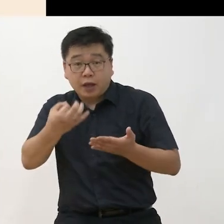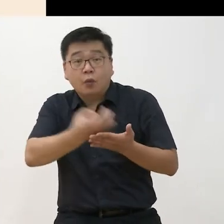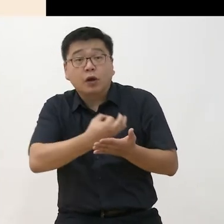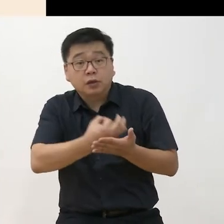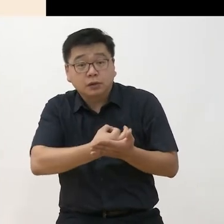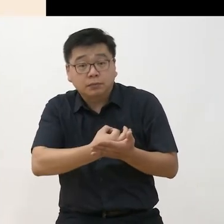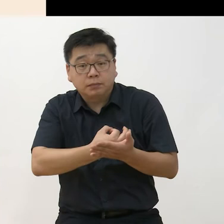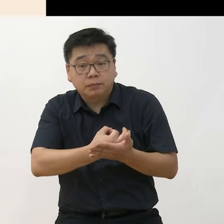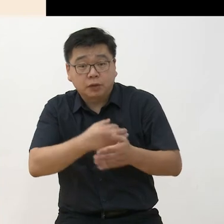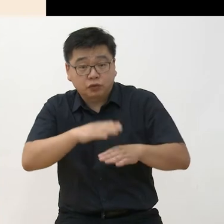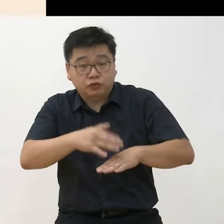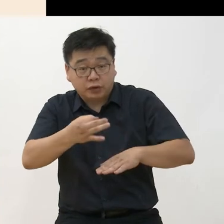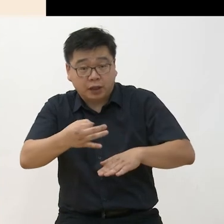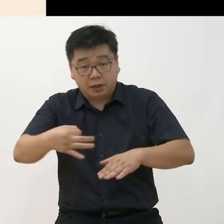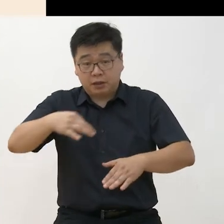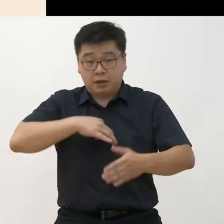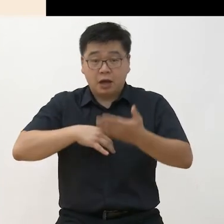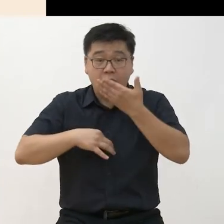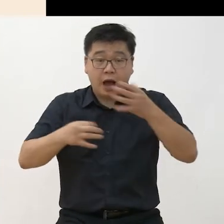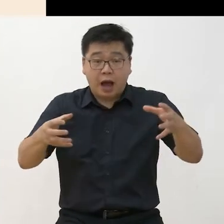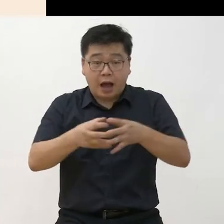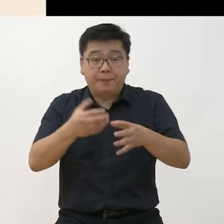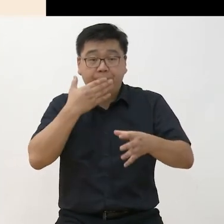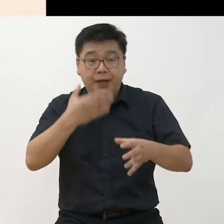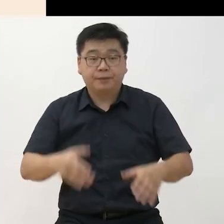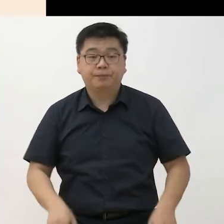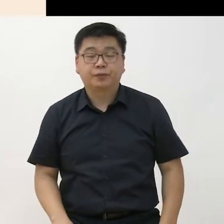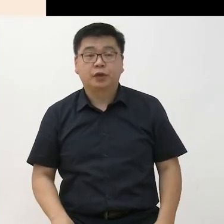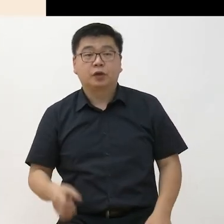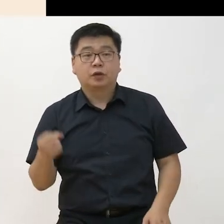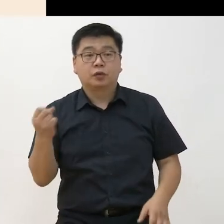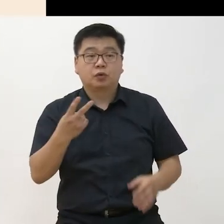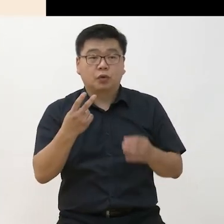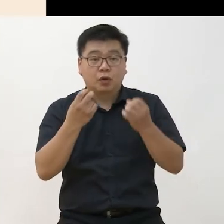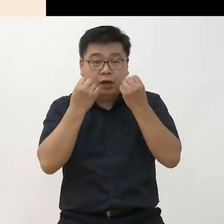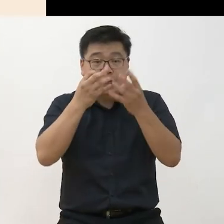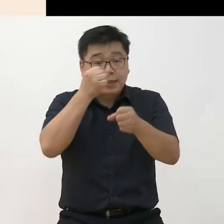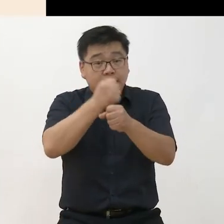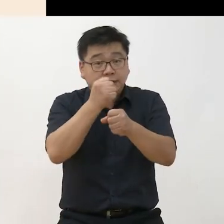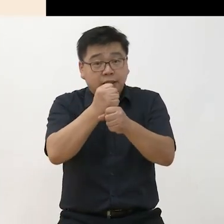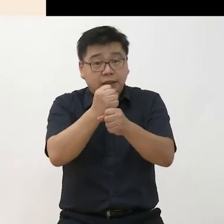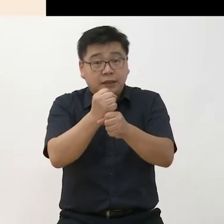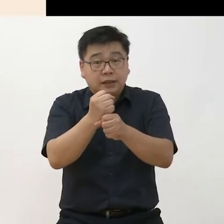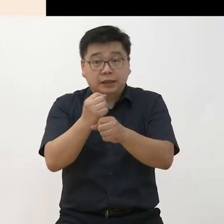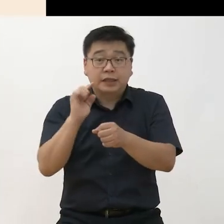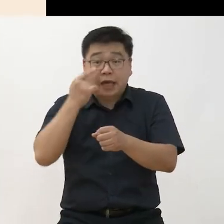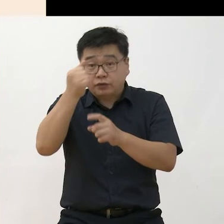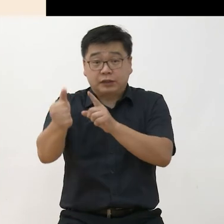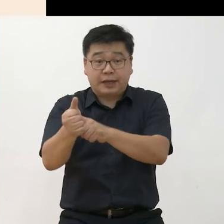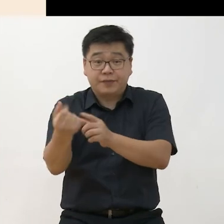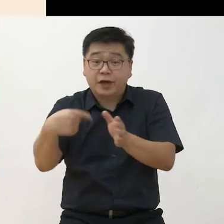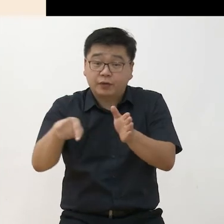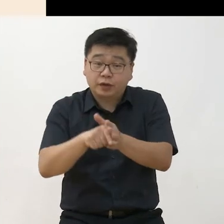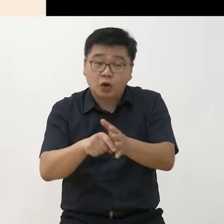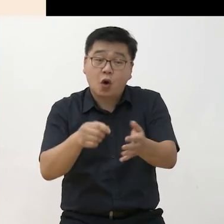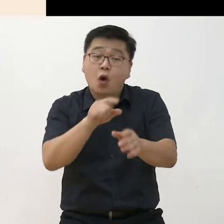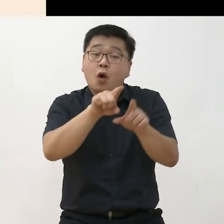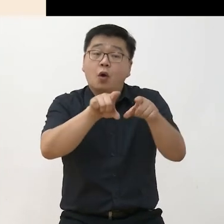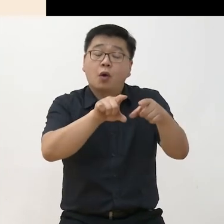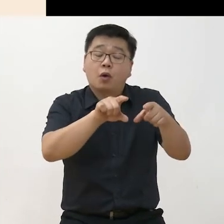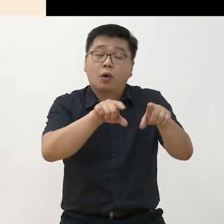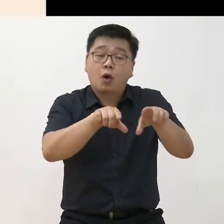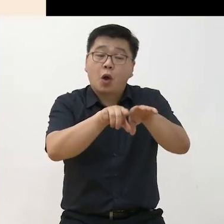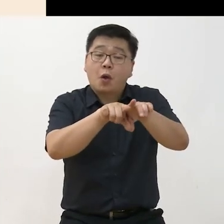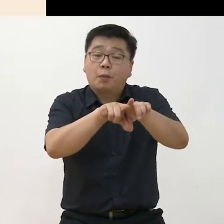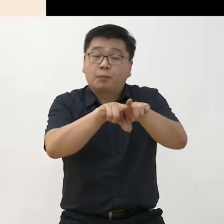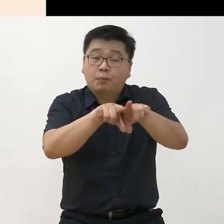가능하고요. 다만 이제 창작자의 권리 보호를 위해서 표준 계약서 체결이 의무화되어 있고, 이것은 이제 선정이 되면